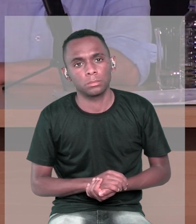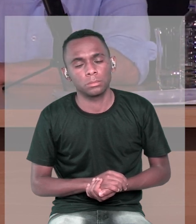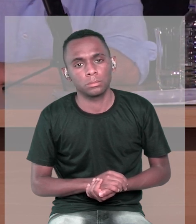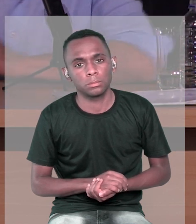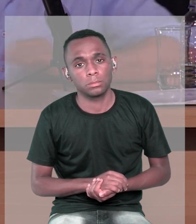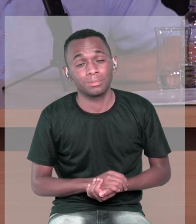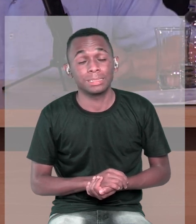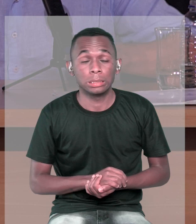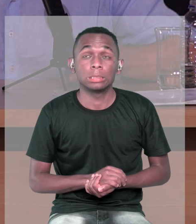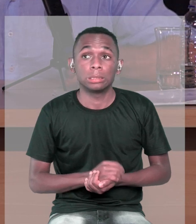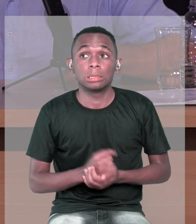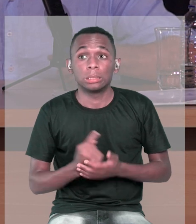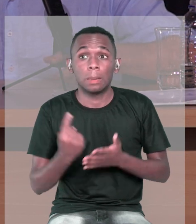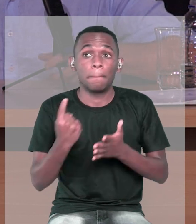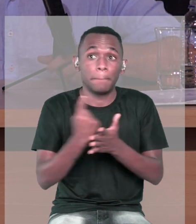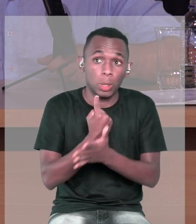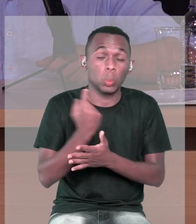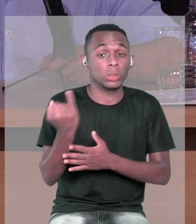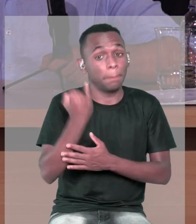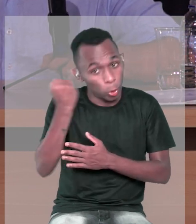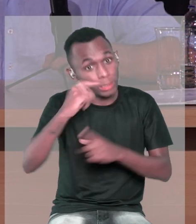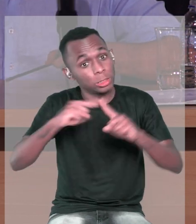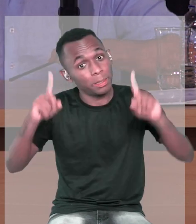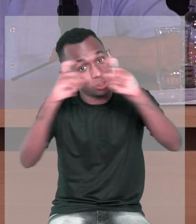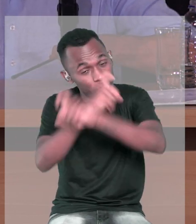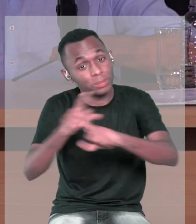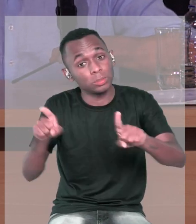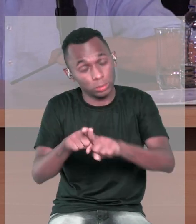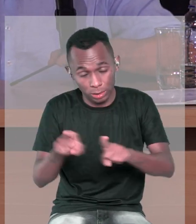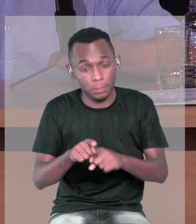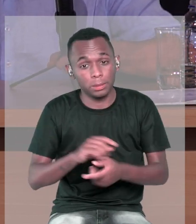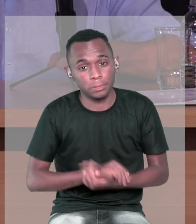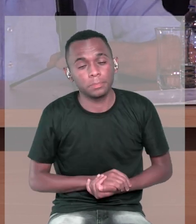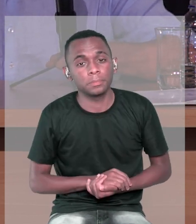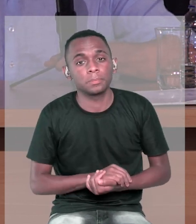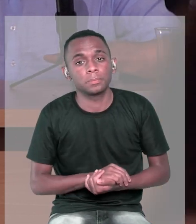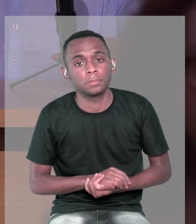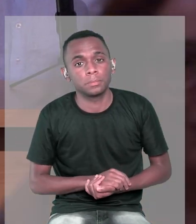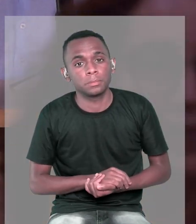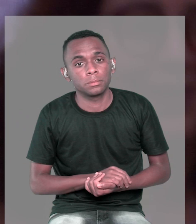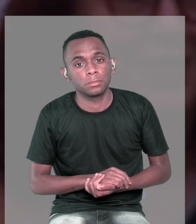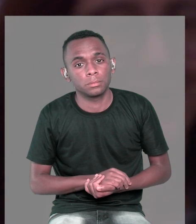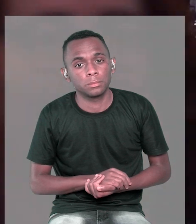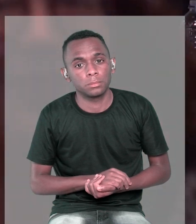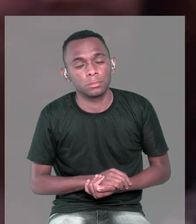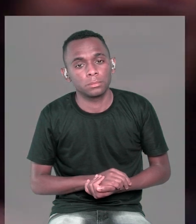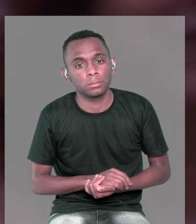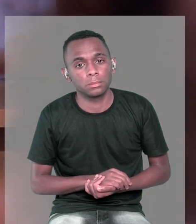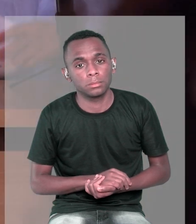A pergunta é uma pergunta ao mesmo tempo importante e difícil. Donc, merci de me la poser à